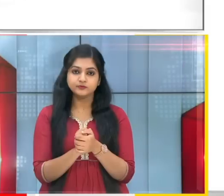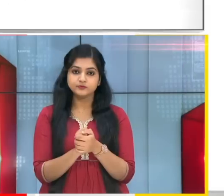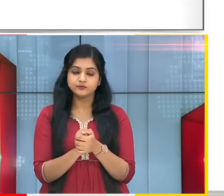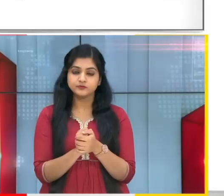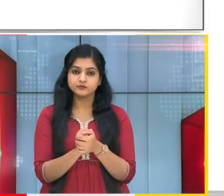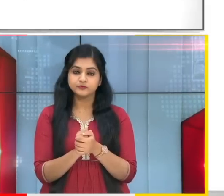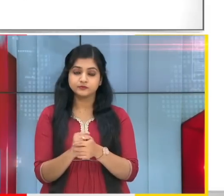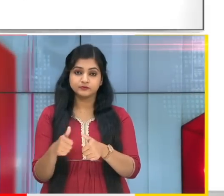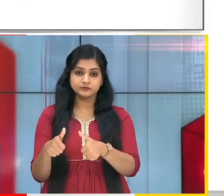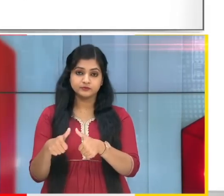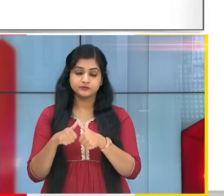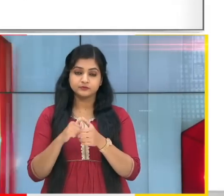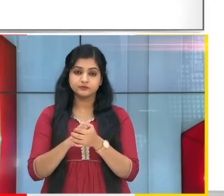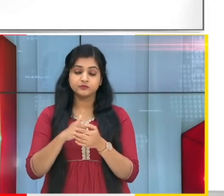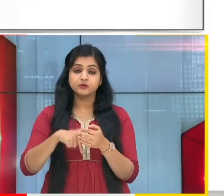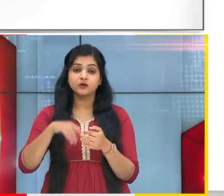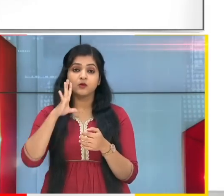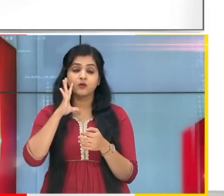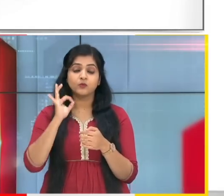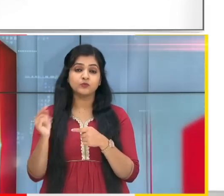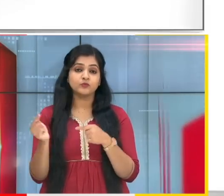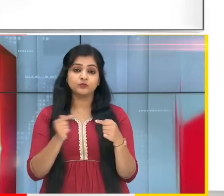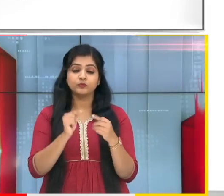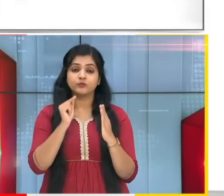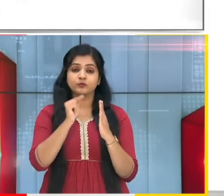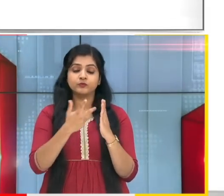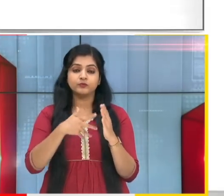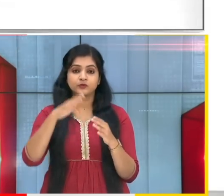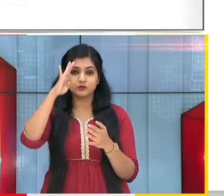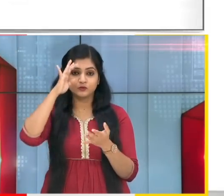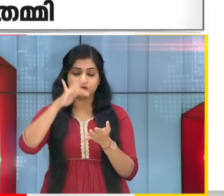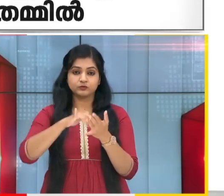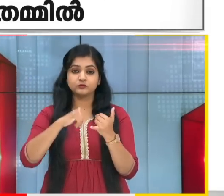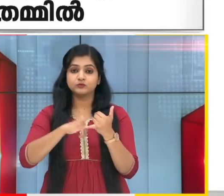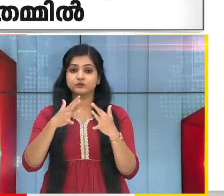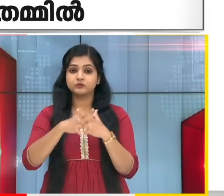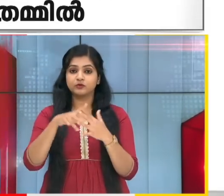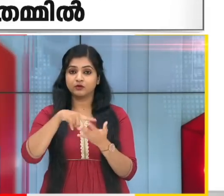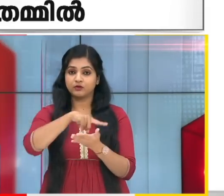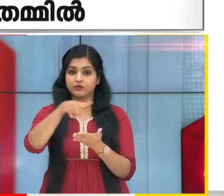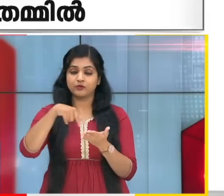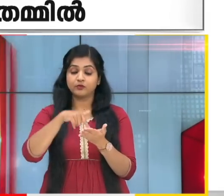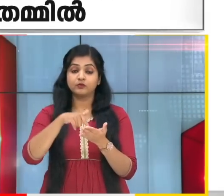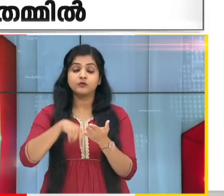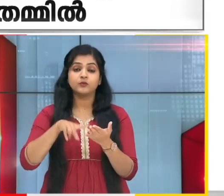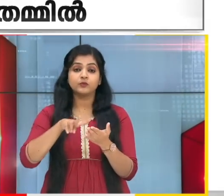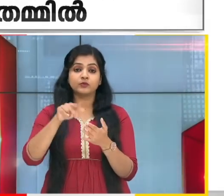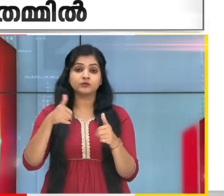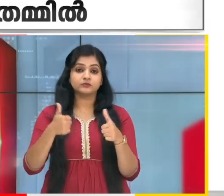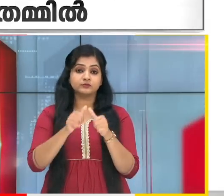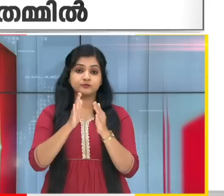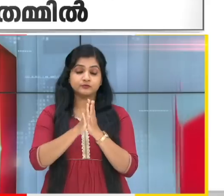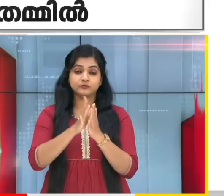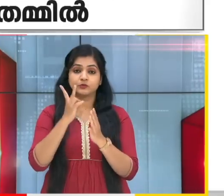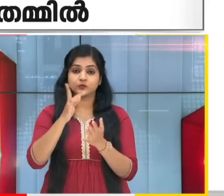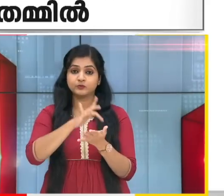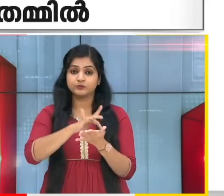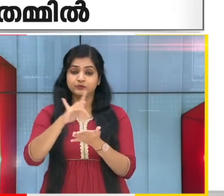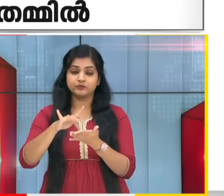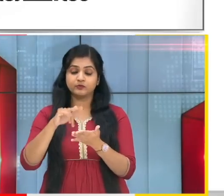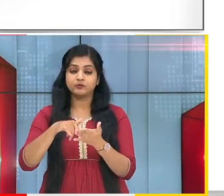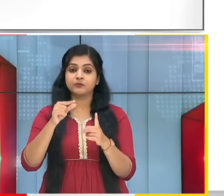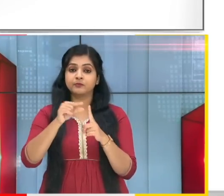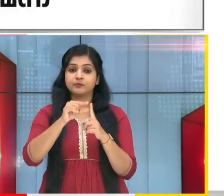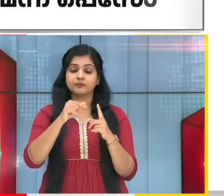പ്രജിൻ, ഇതിന്റെ പ്രധാനപ്പെട്ട തർക്കത്തിന്റെ കാരണം തൃശൂർ സ്വരാജ് റൗണ്ടിൽ അതിന് വടക്കുനാഥ ക്ഷേത്രത്തിന്റെ 2 ഭാഗങ്ങളിലായാണ്